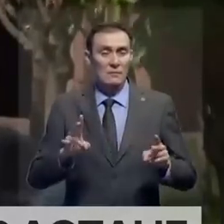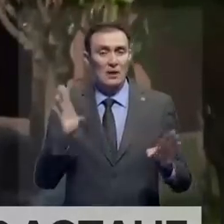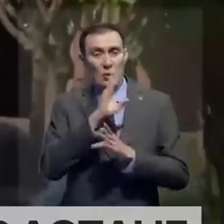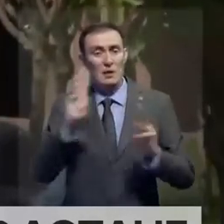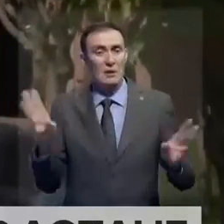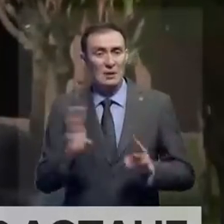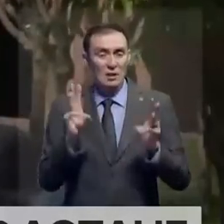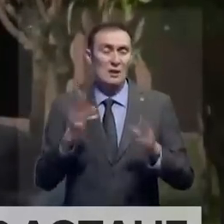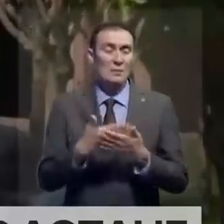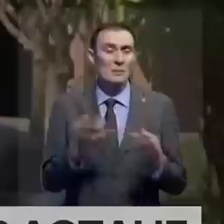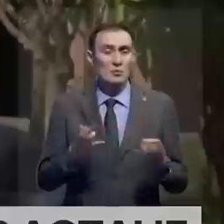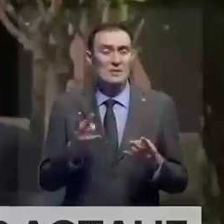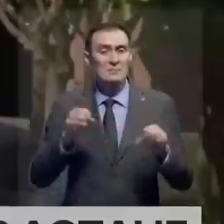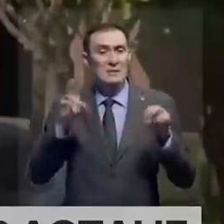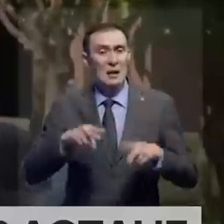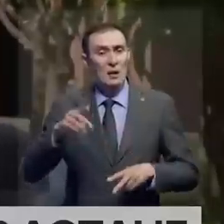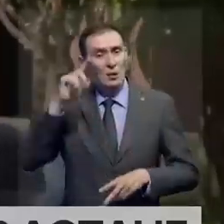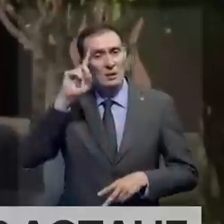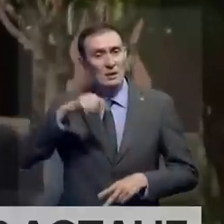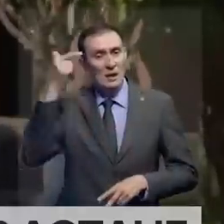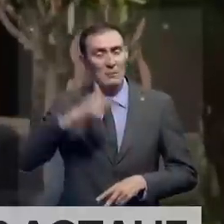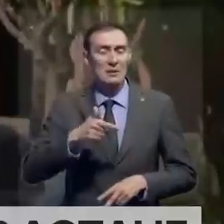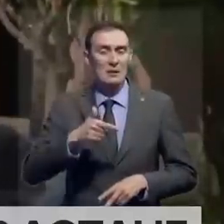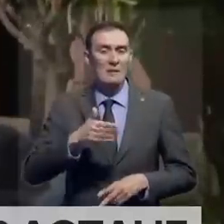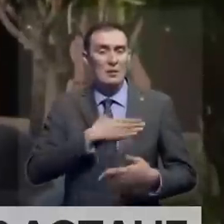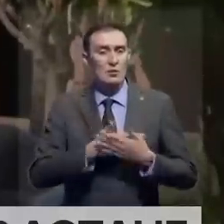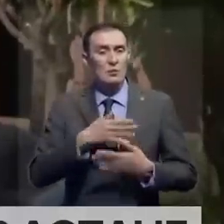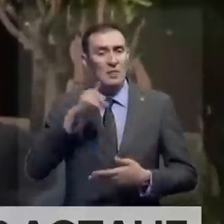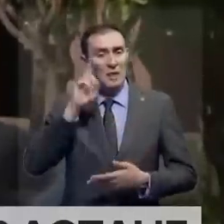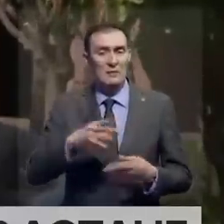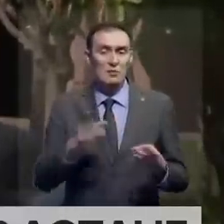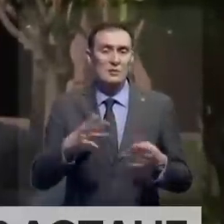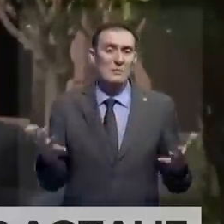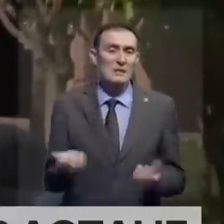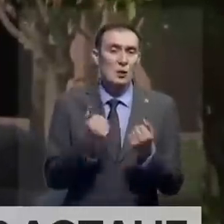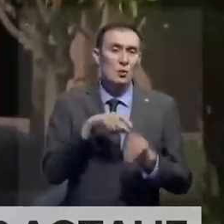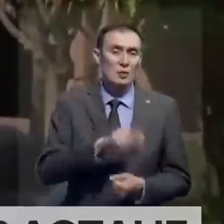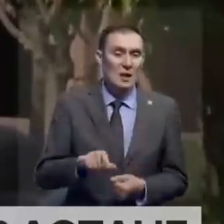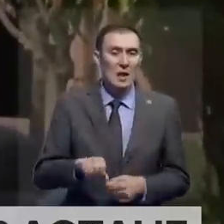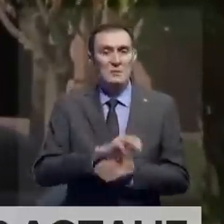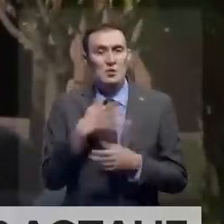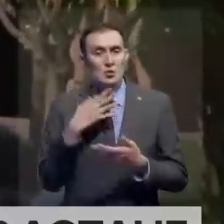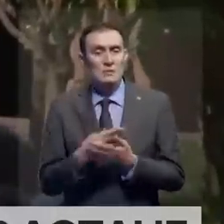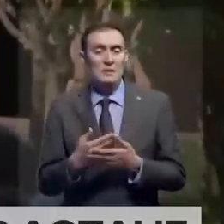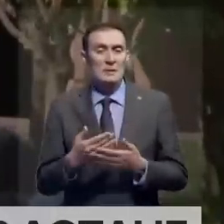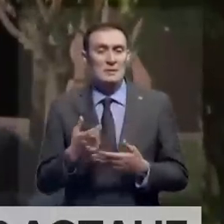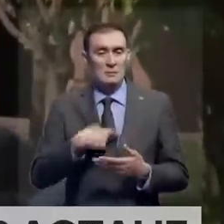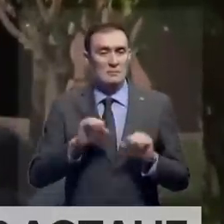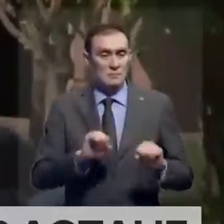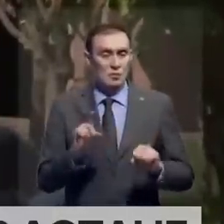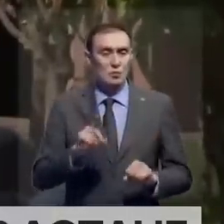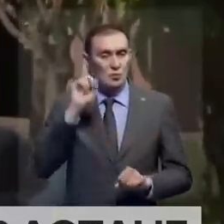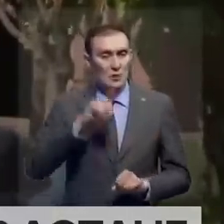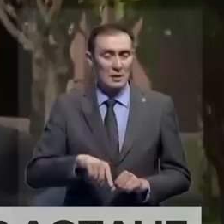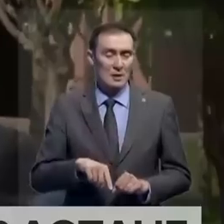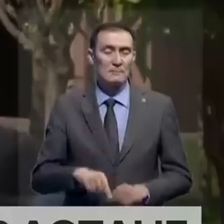природных катастроф нужны специальные волонтеры которые должны иметь определенные навыки по спасению людей по обеспечению собственной безопасности во время